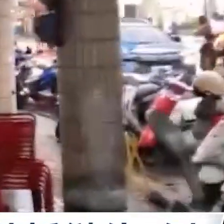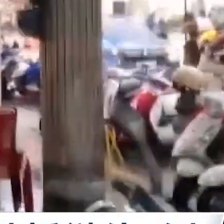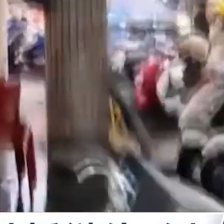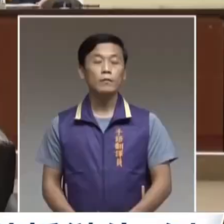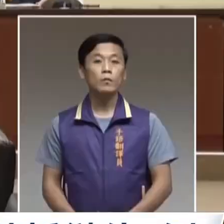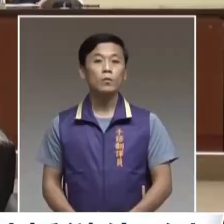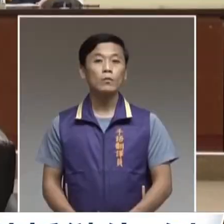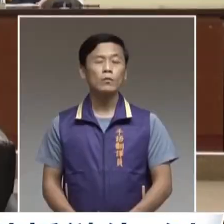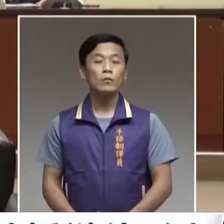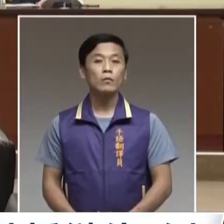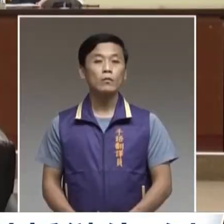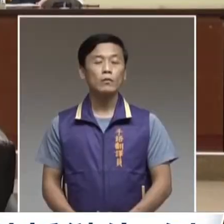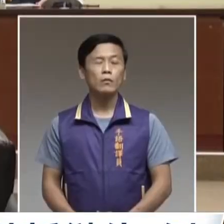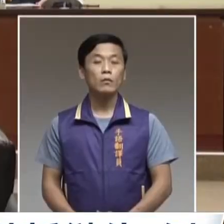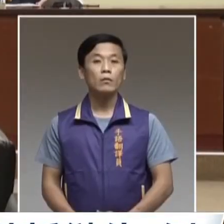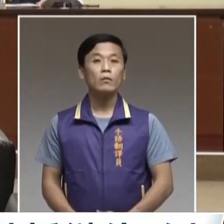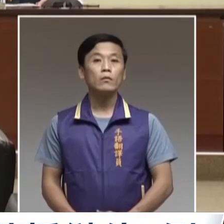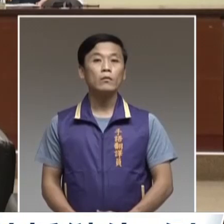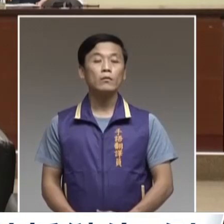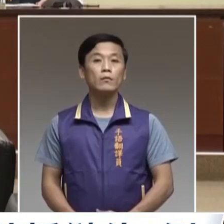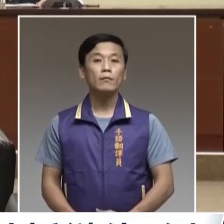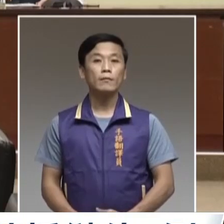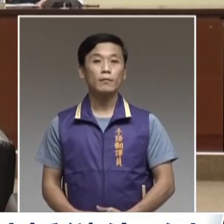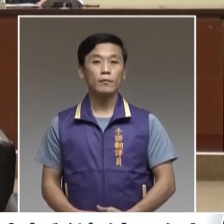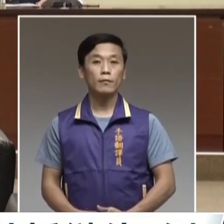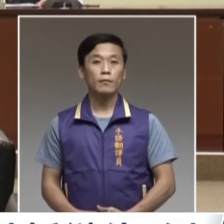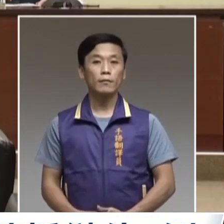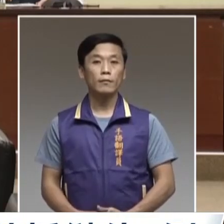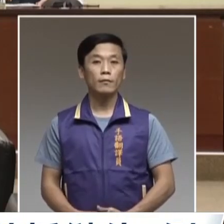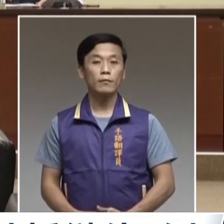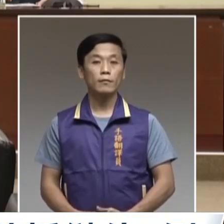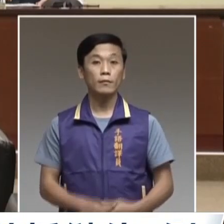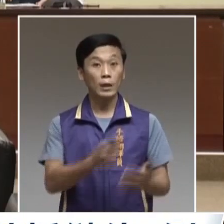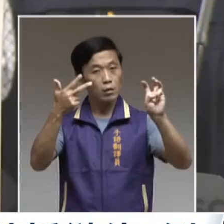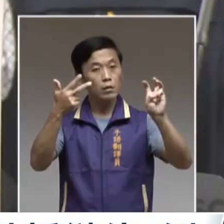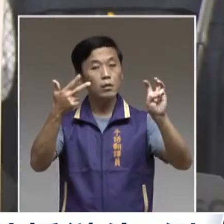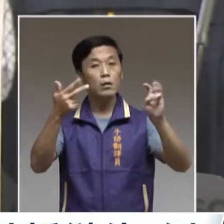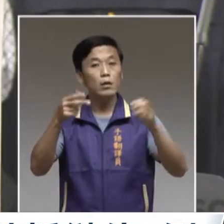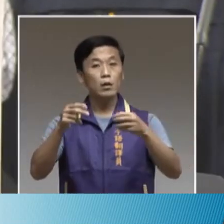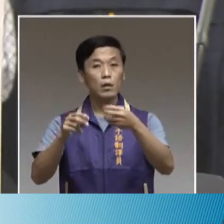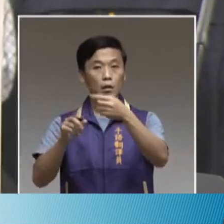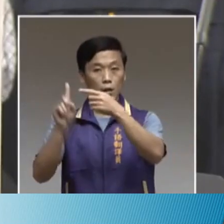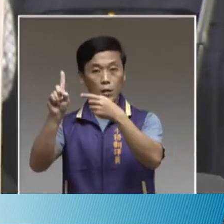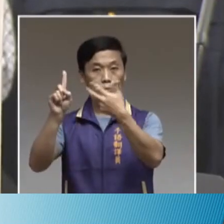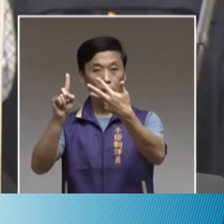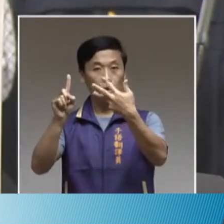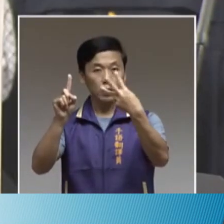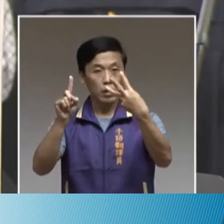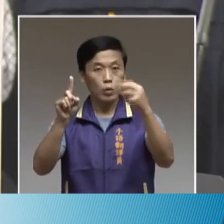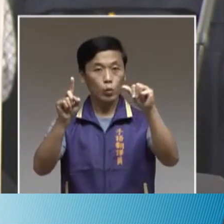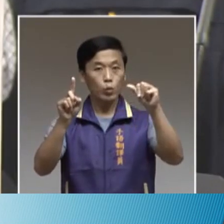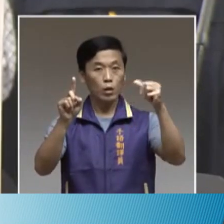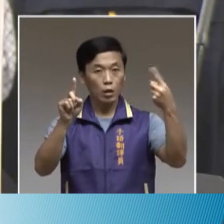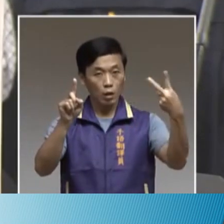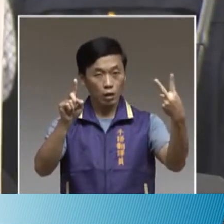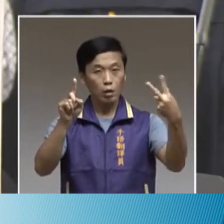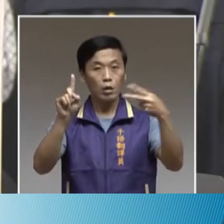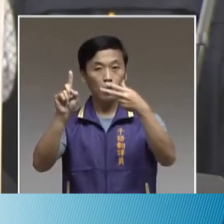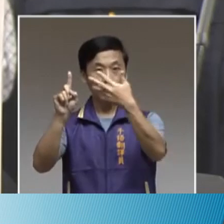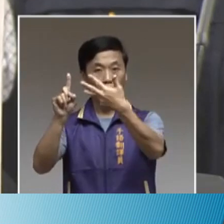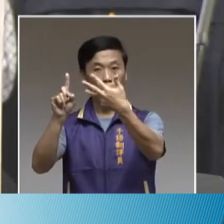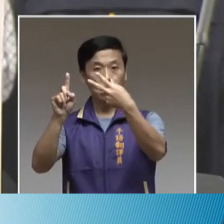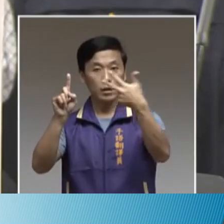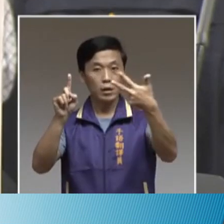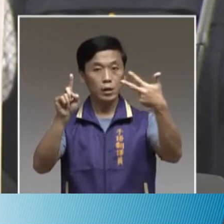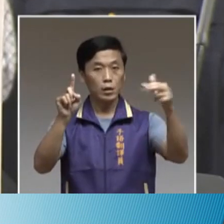播链，2例在居家隔离期间发病，1例是接触传染。 18352跟18775在